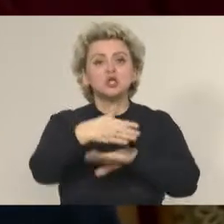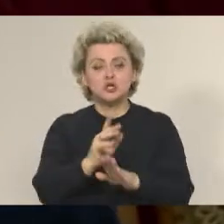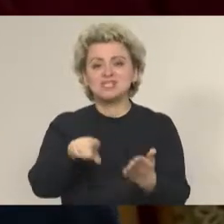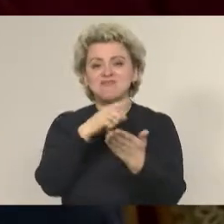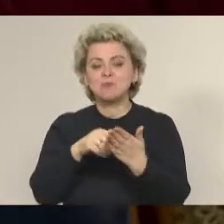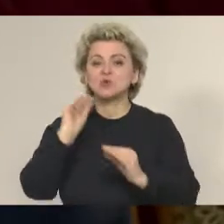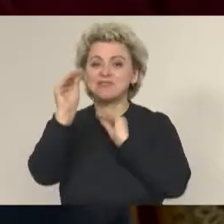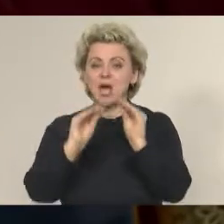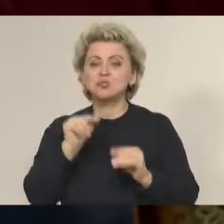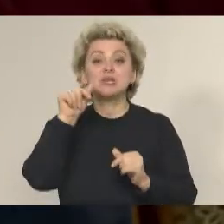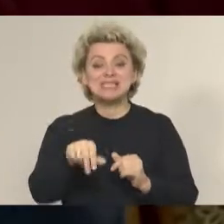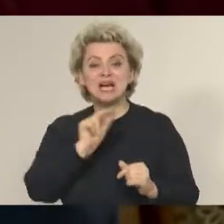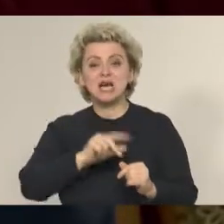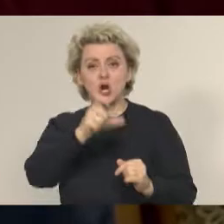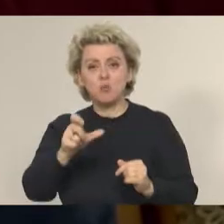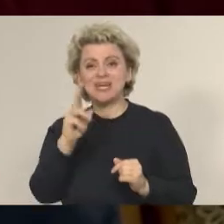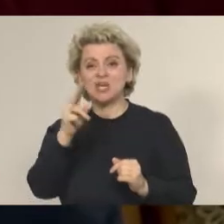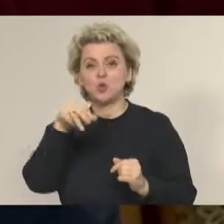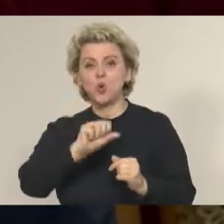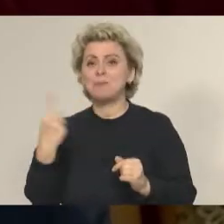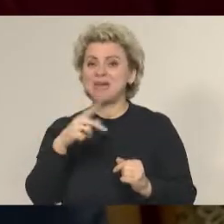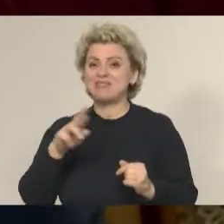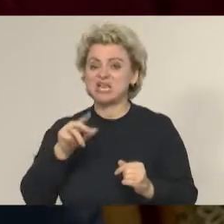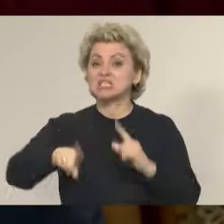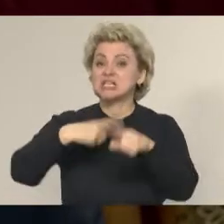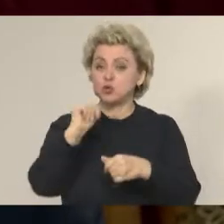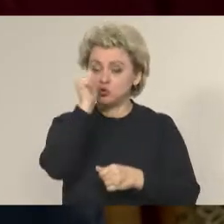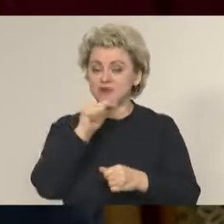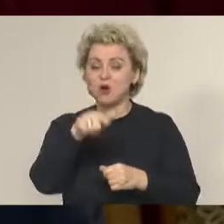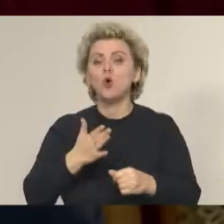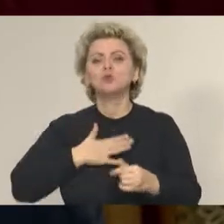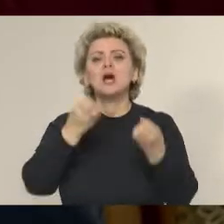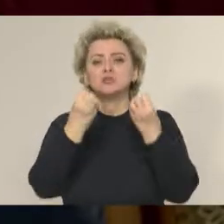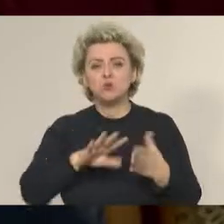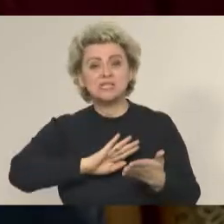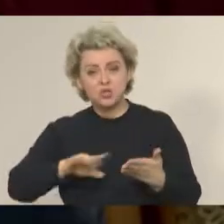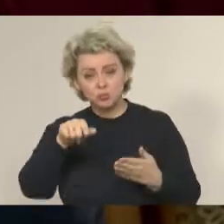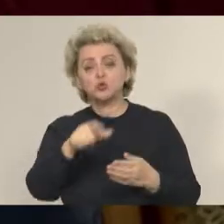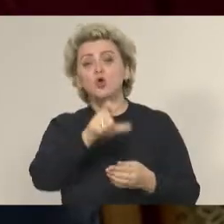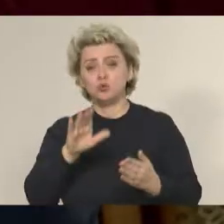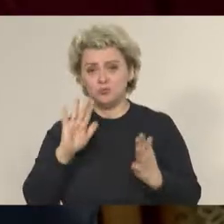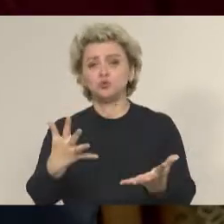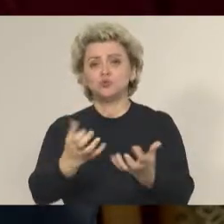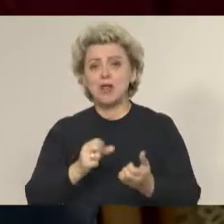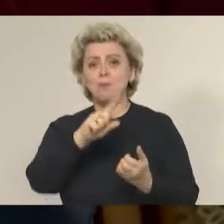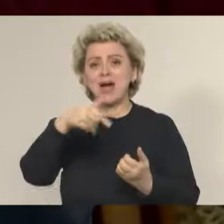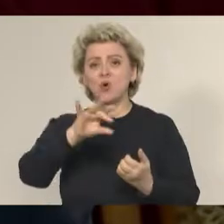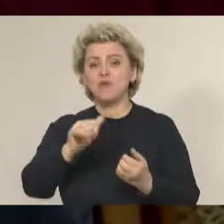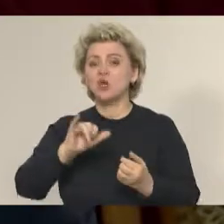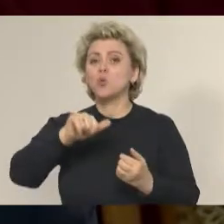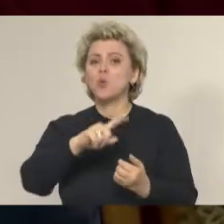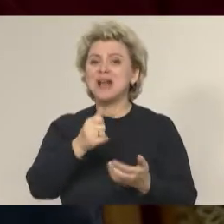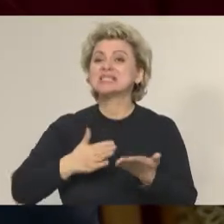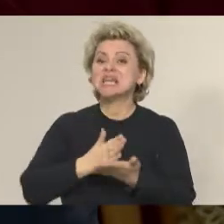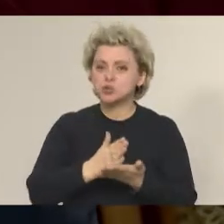вопросов по обеспечению тех же работников Кинкоул с 1 января следующего года у нас просто отпадет. Люди будут получать пайковый уголь.